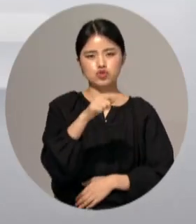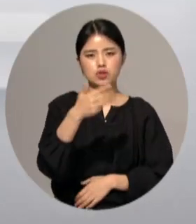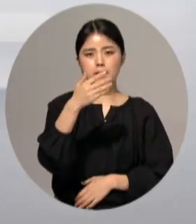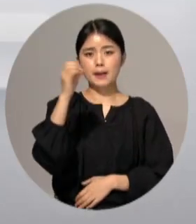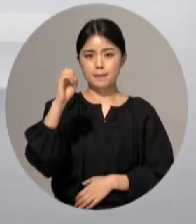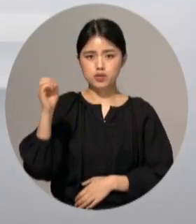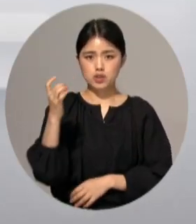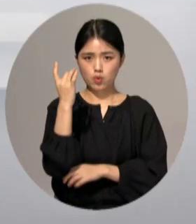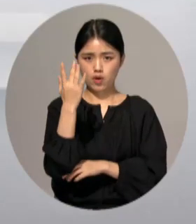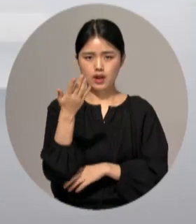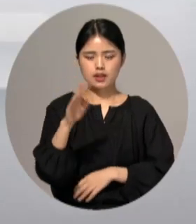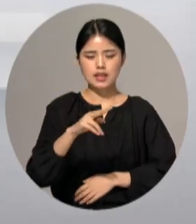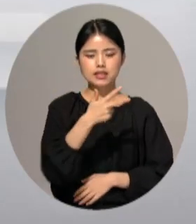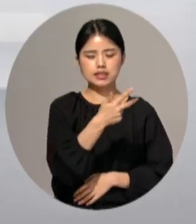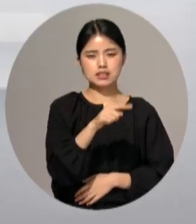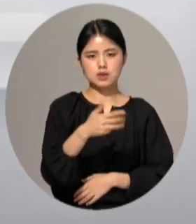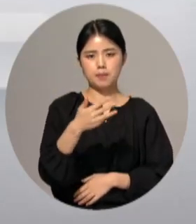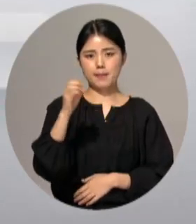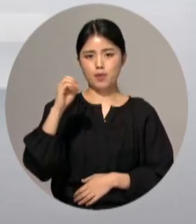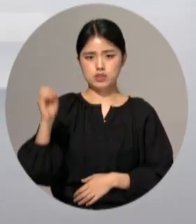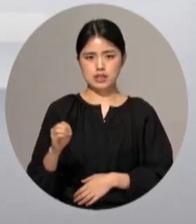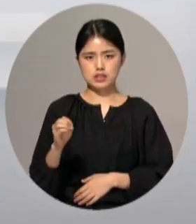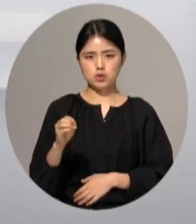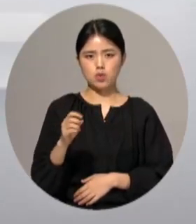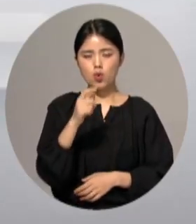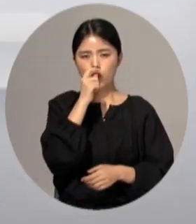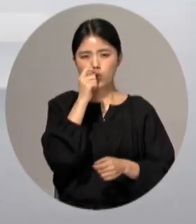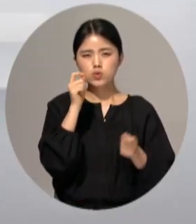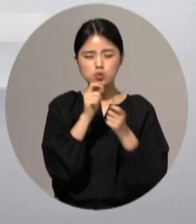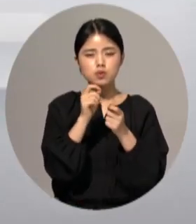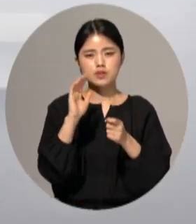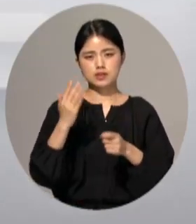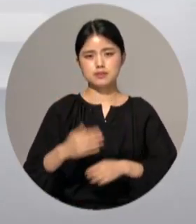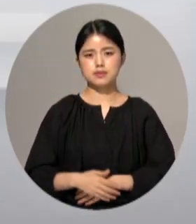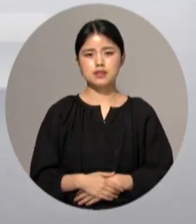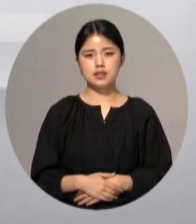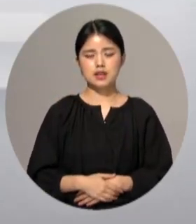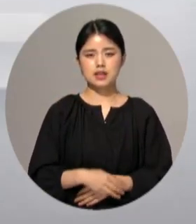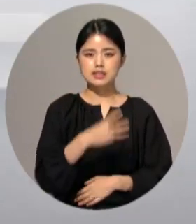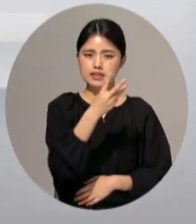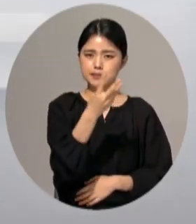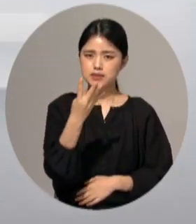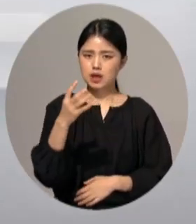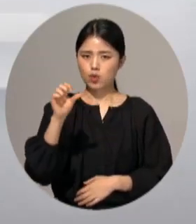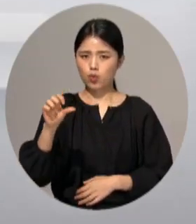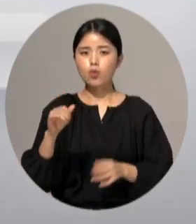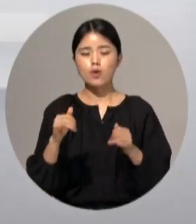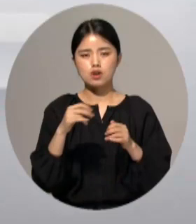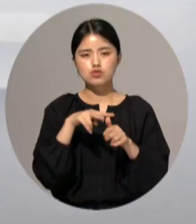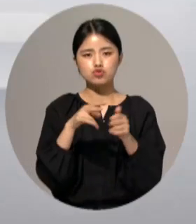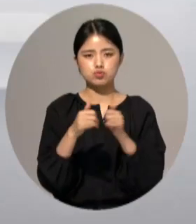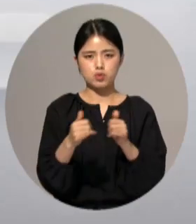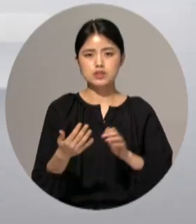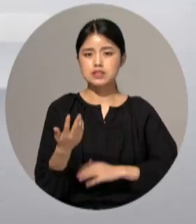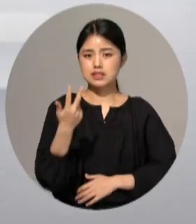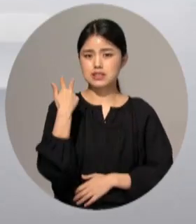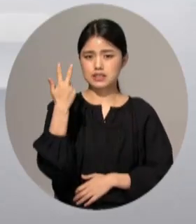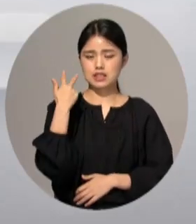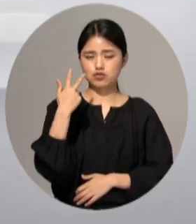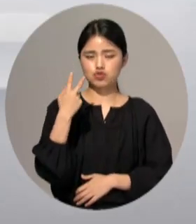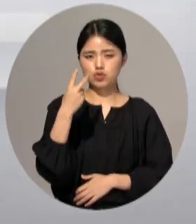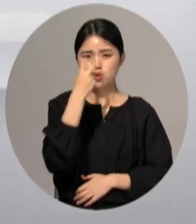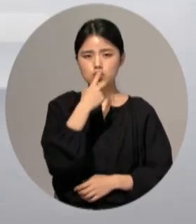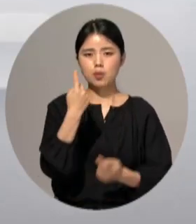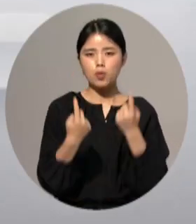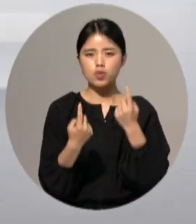에서 7.8% 포인트 로 좁혀져 씁니다 3452 후보는 지난 주 타 언론사 조사보다